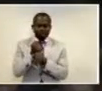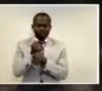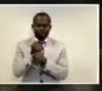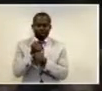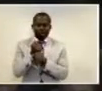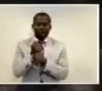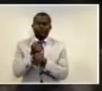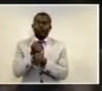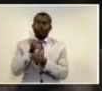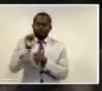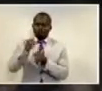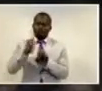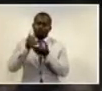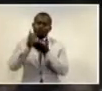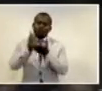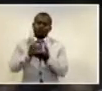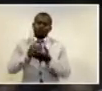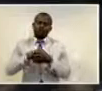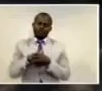bigeraho